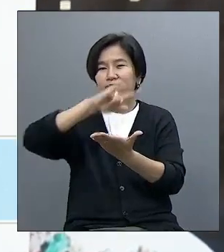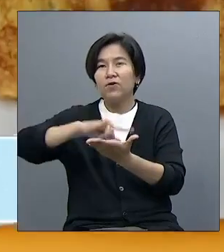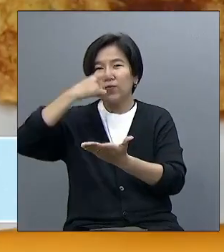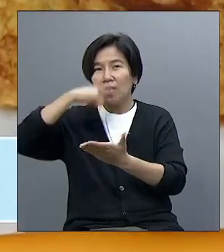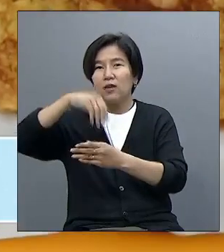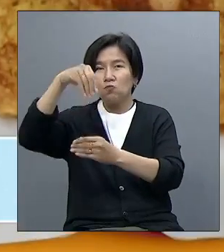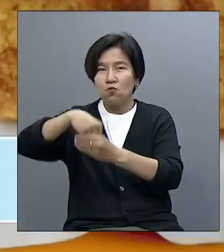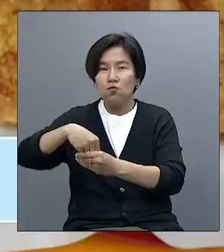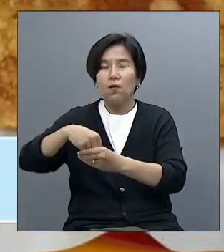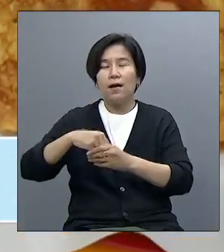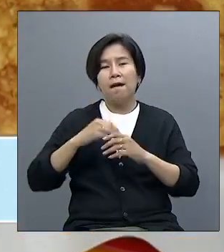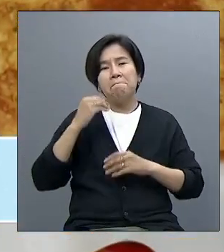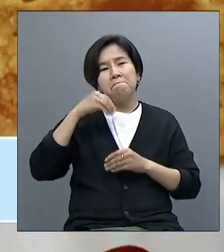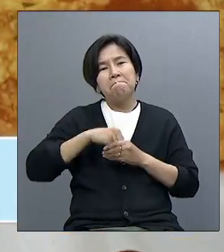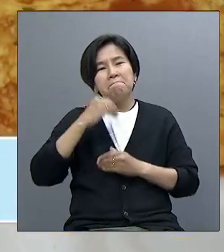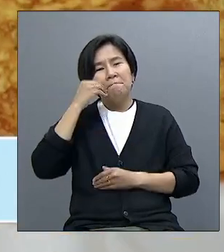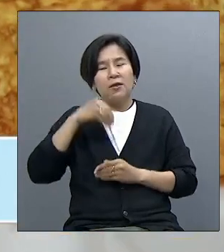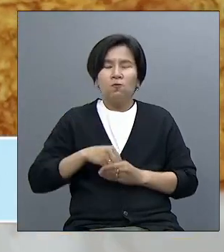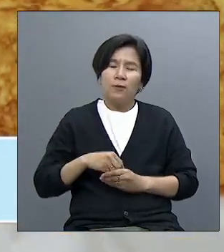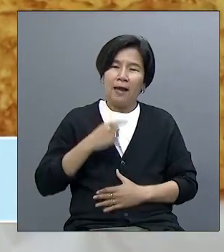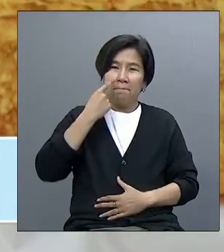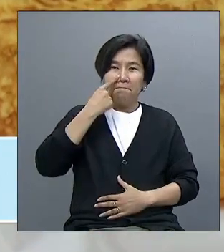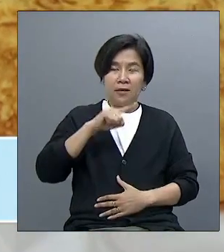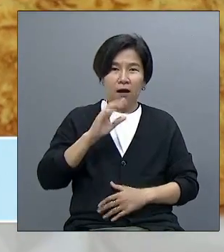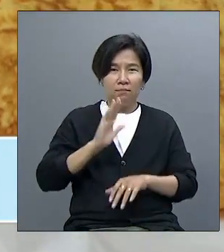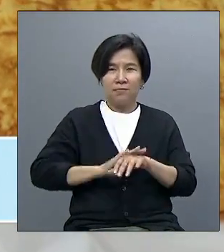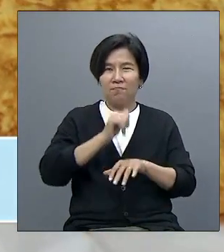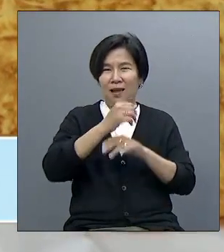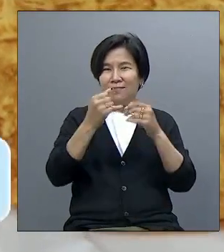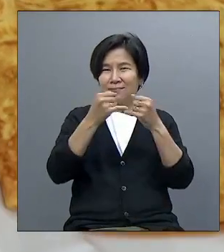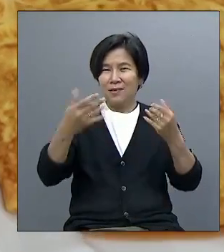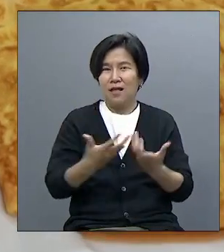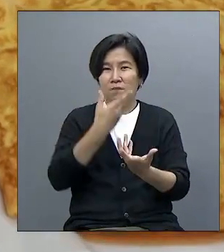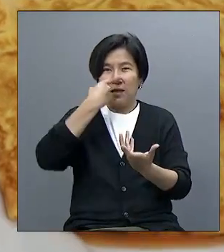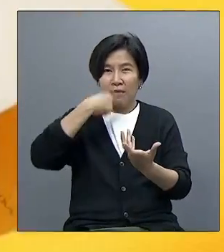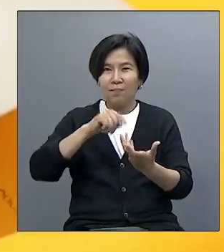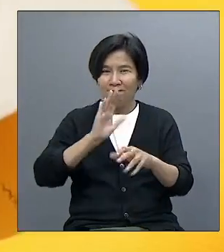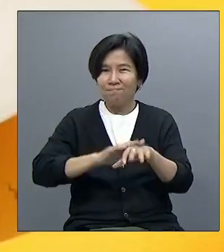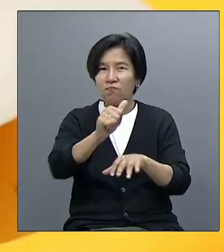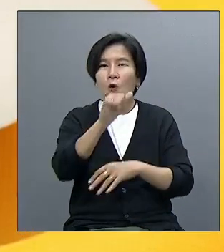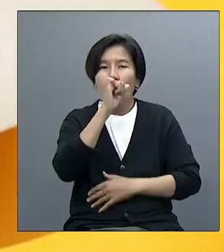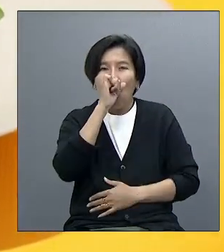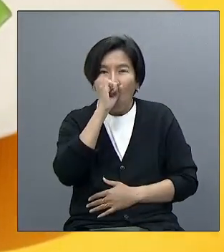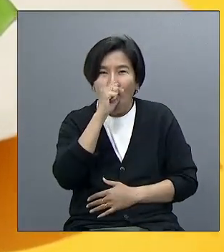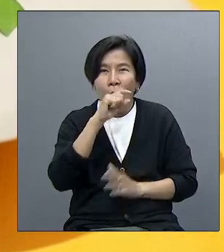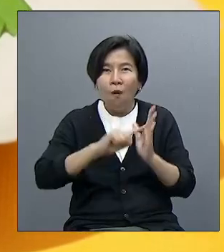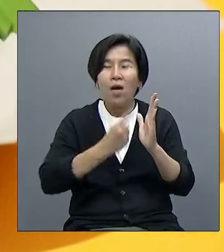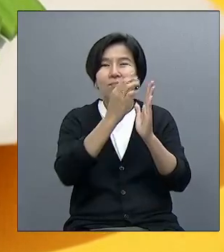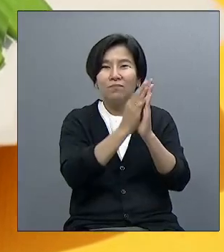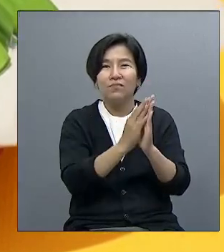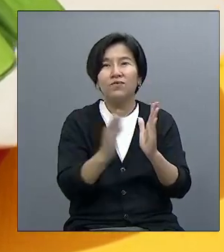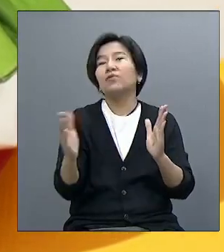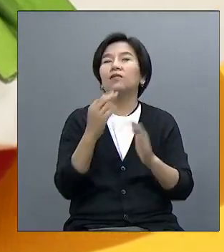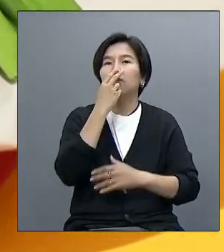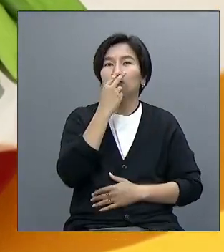กเบื่อก็เลยคิดว่าแหมเรามีฝีมือในการทำผัดไทยก็เลยเริ่มทำผัดไทยตั้งแต่ตอนนั้นเป็นต้นมาเลยค่ะ เอาไปดูเมนูร้